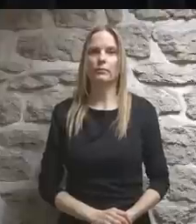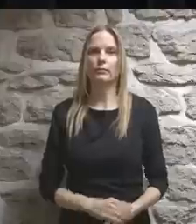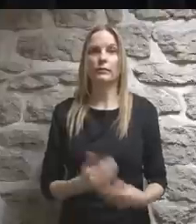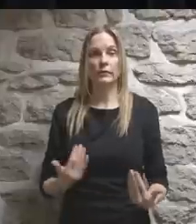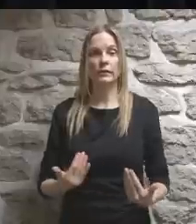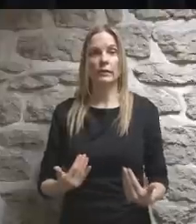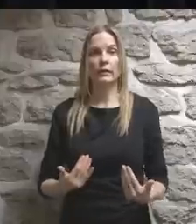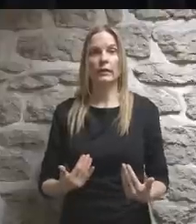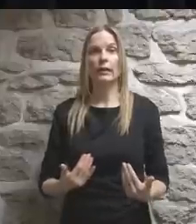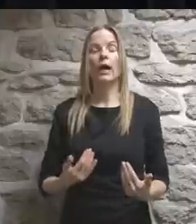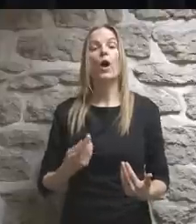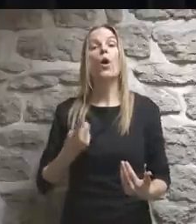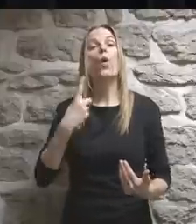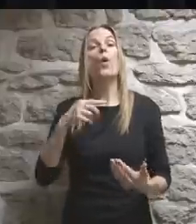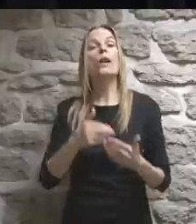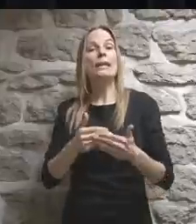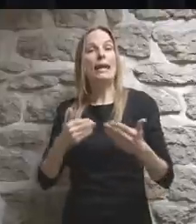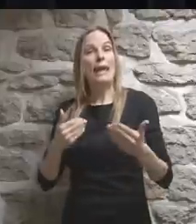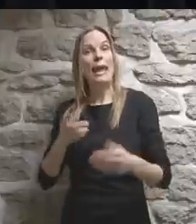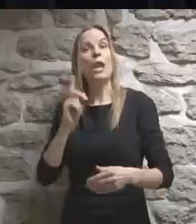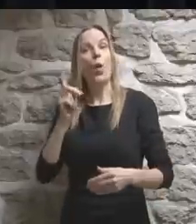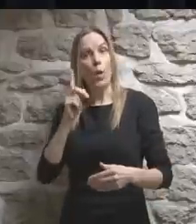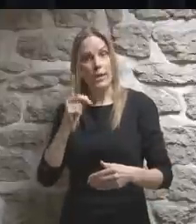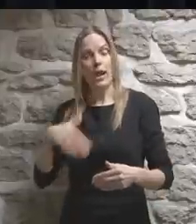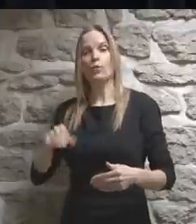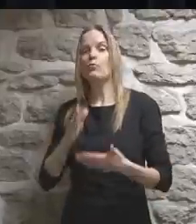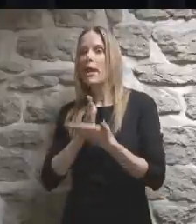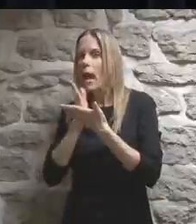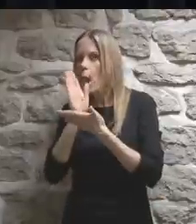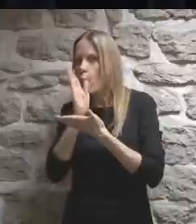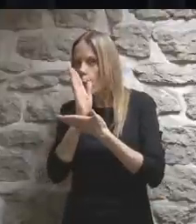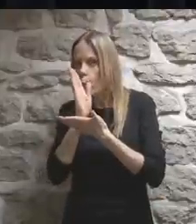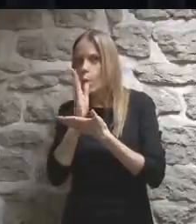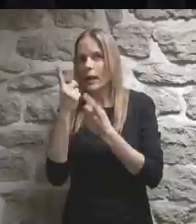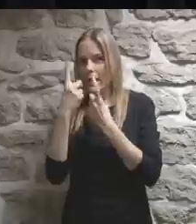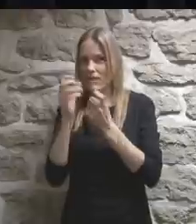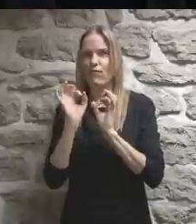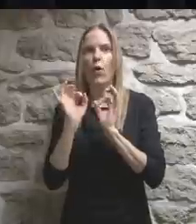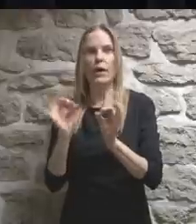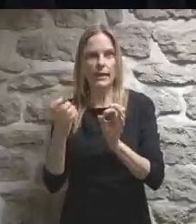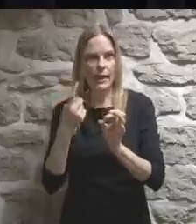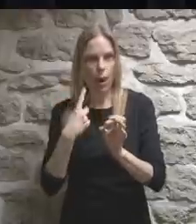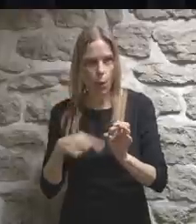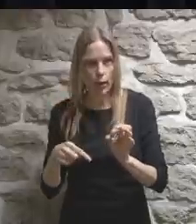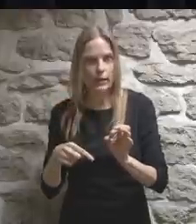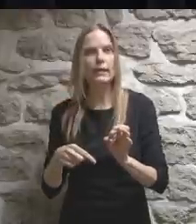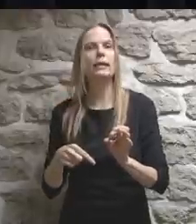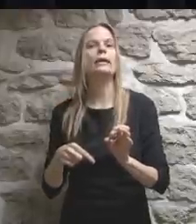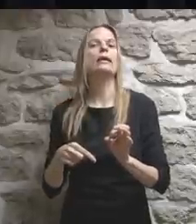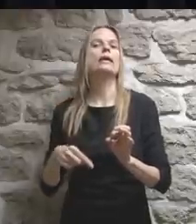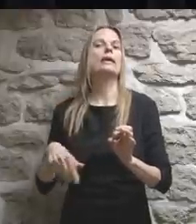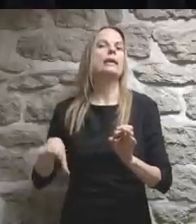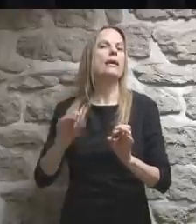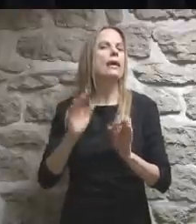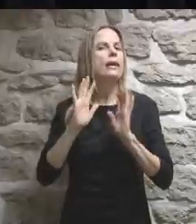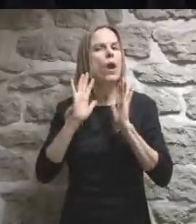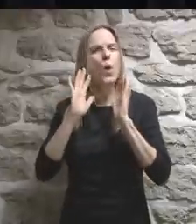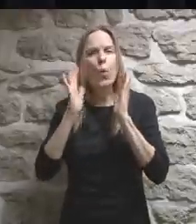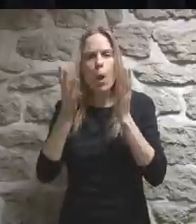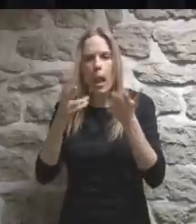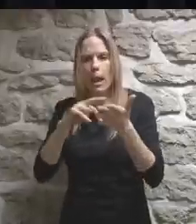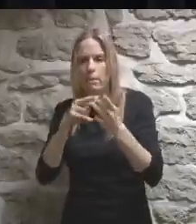meil oli eelhoiatus, meie luureinfo oli õige ja me nägime selle kõige hullema stsenaariumi